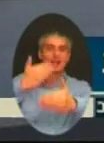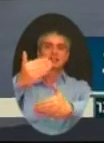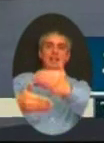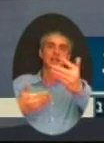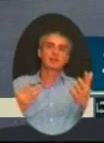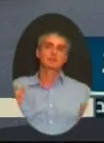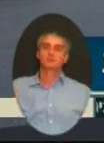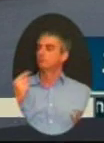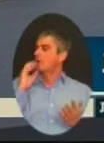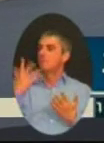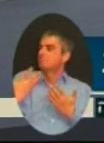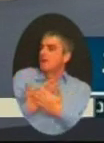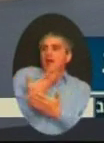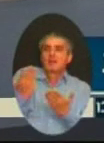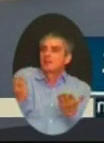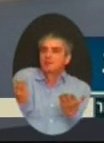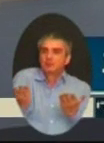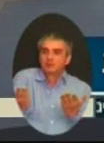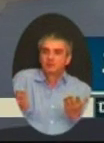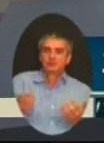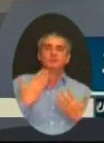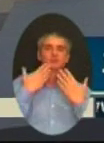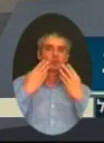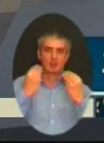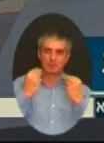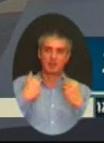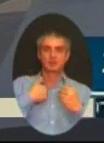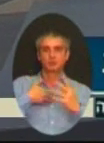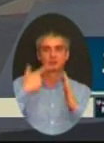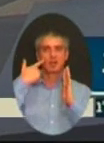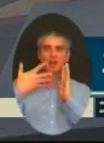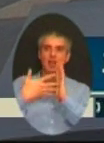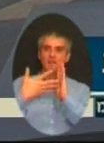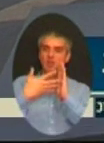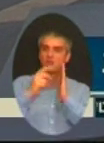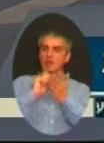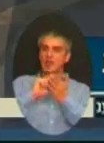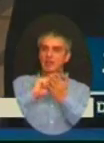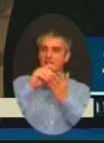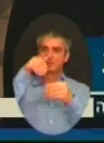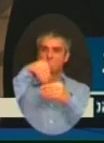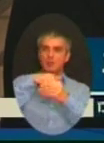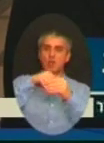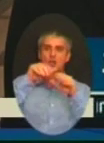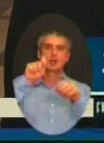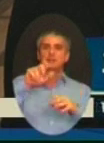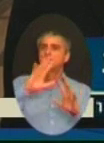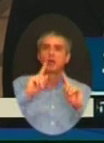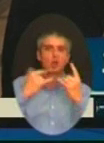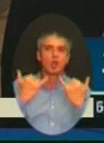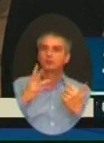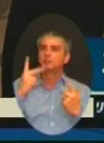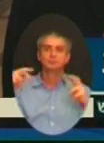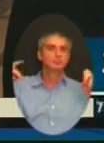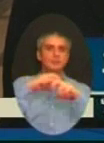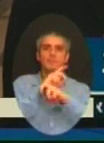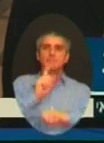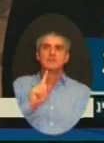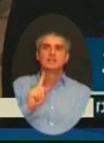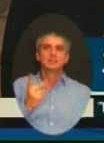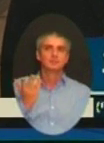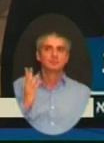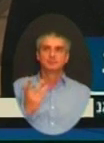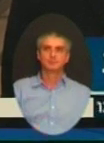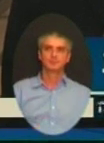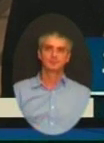קדימה, מה שראש הממשלה מנסה להציב קדימה. תודה, אני רוצה לבדוק את צריכה אור ישראל בתוך משכן הכנסת, מה קורה, מי עובר, מי נכנס,